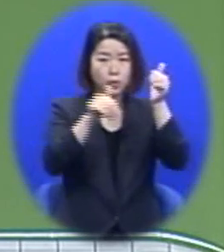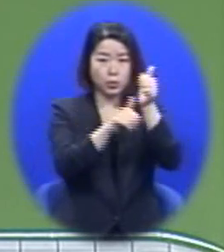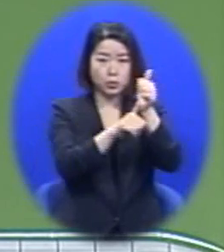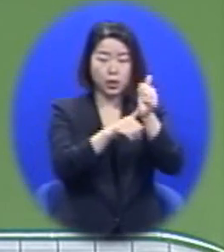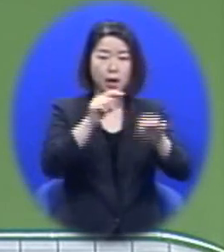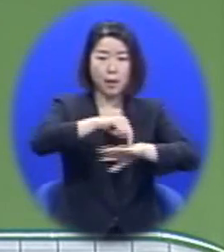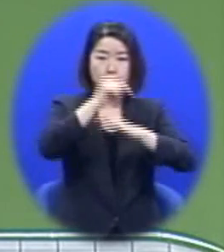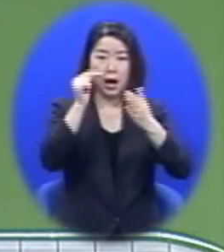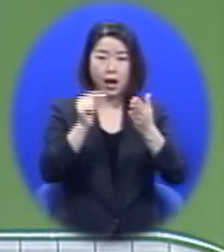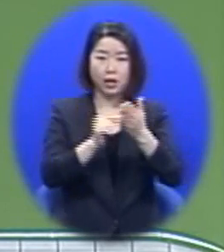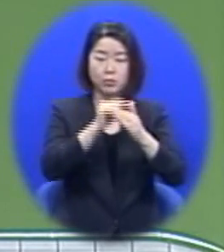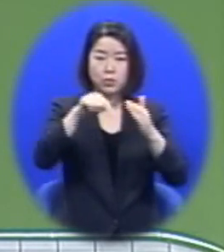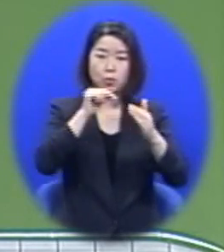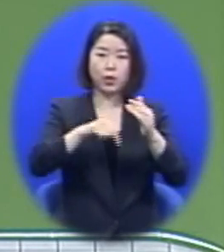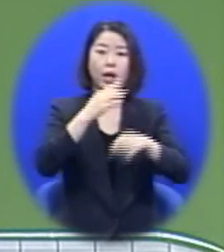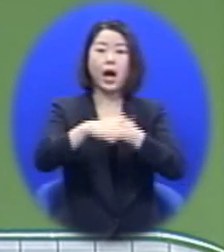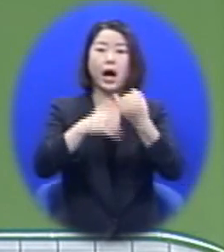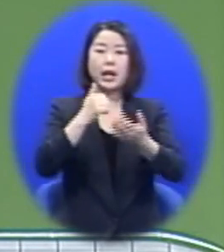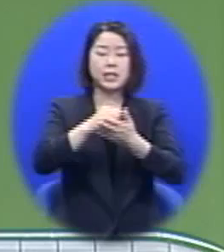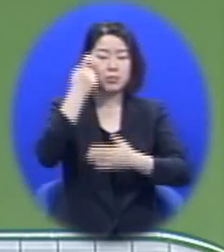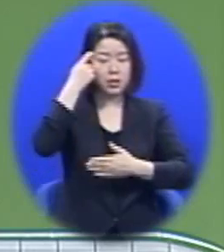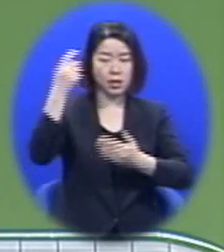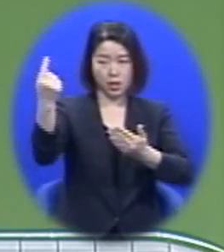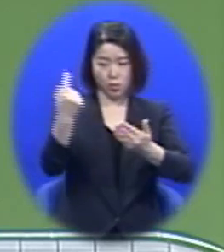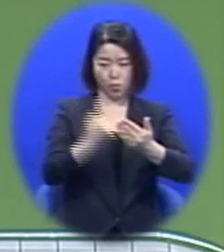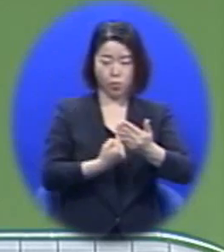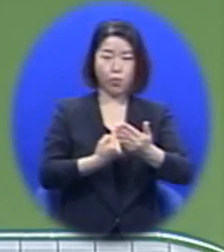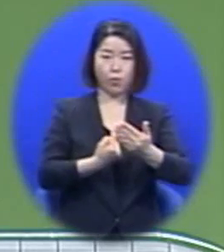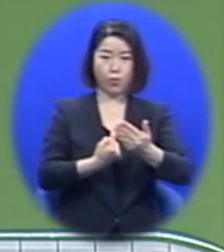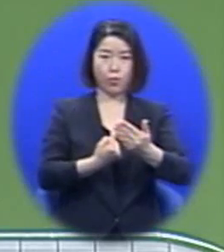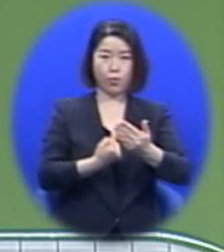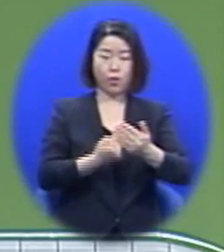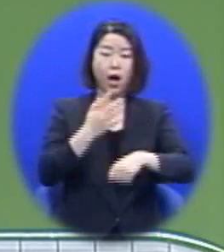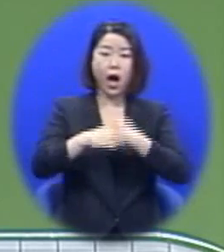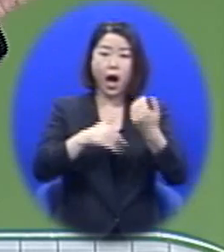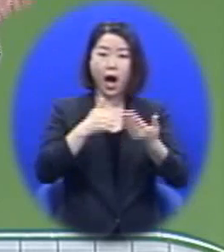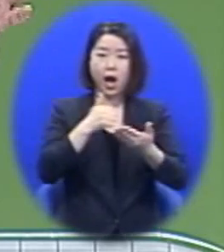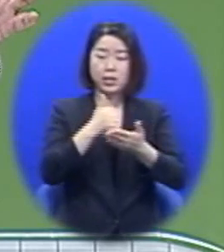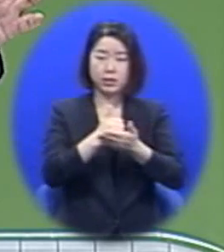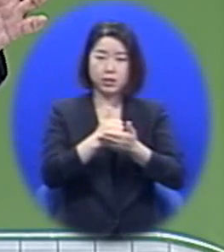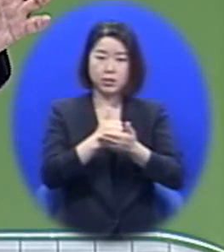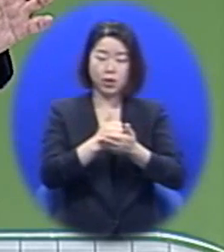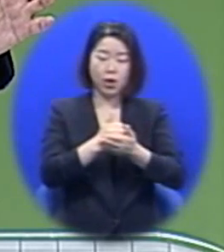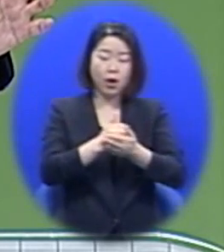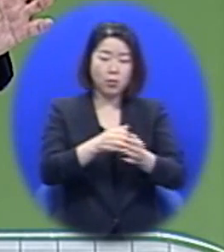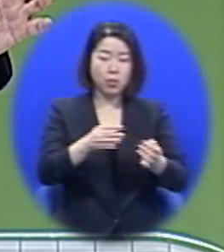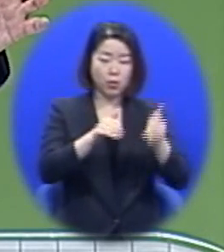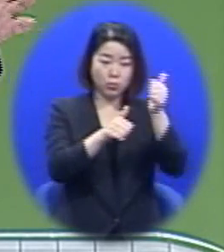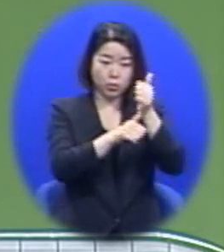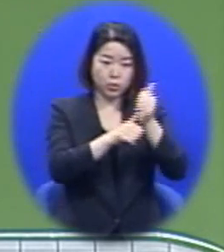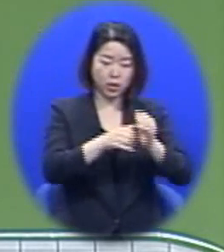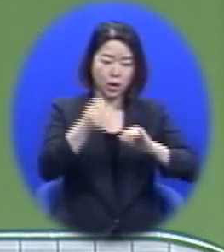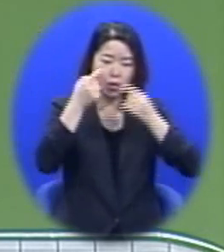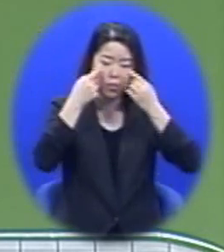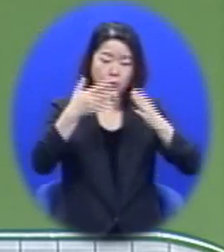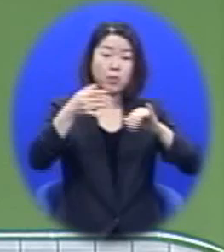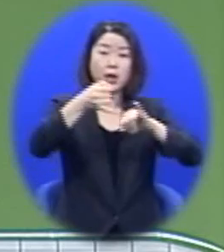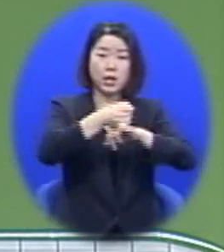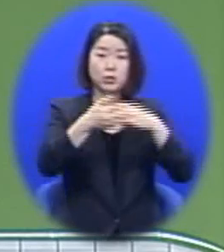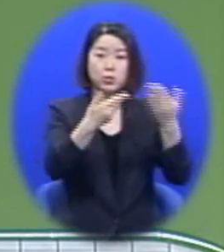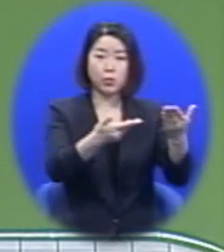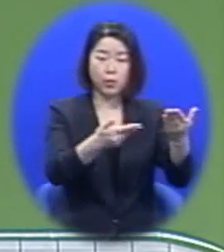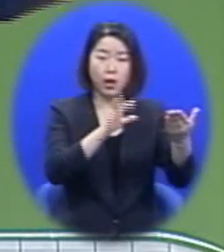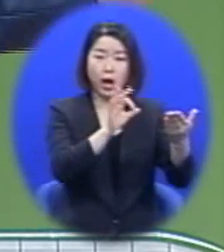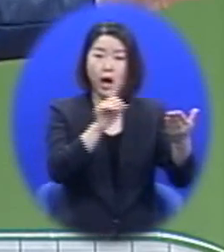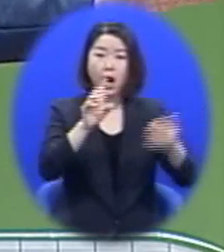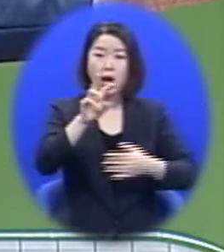마음속에 하나님의 생각이 들어온 것입니다. 하나님께서 여호수아에게 분명히 약속하셨습니다. 내가 아무리 그 다섯